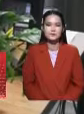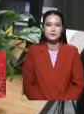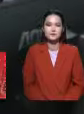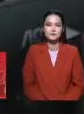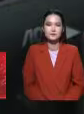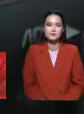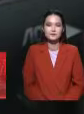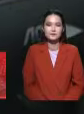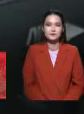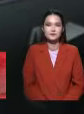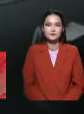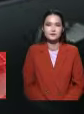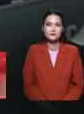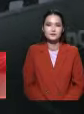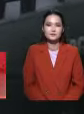Иә.